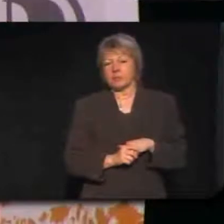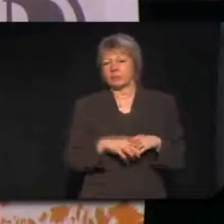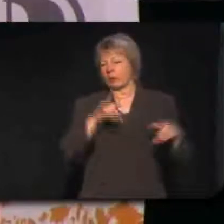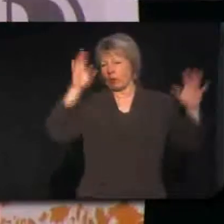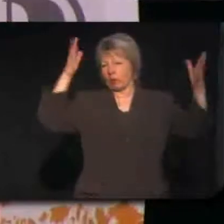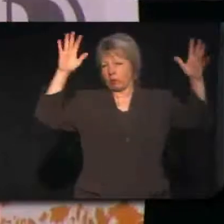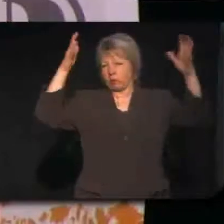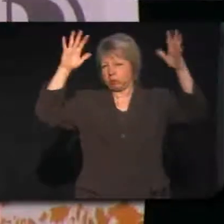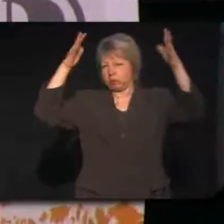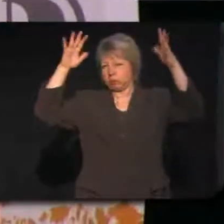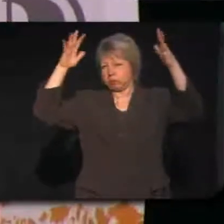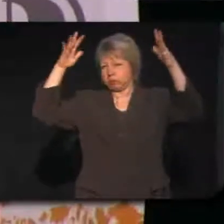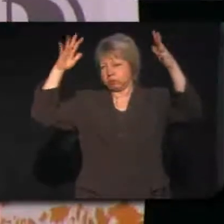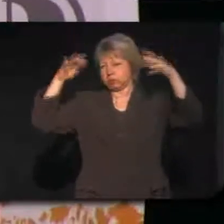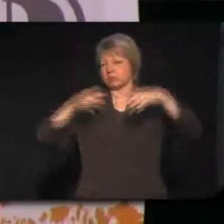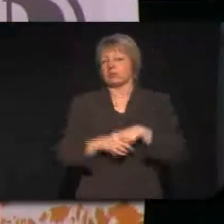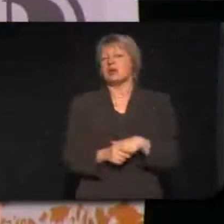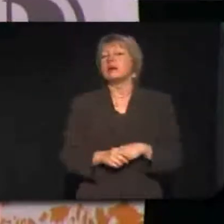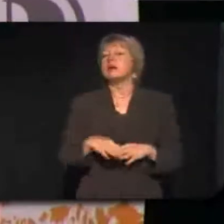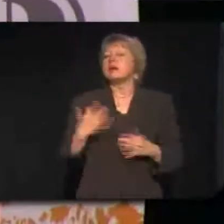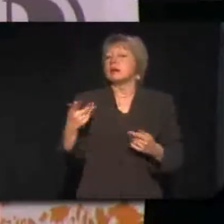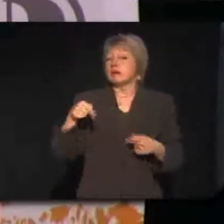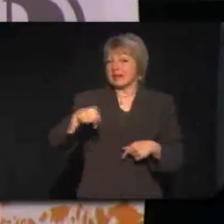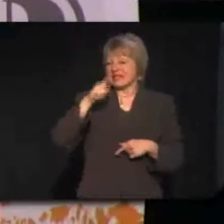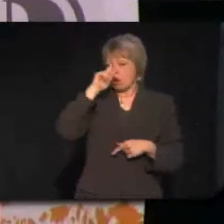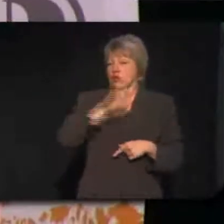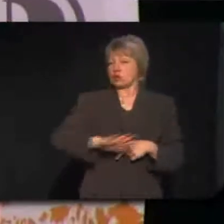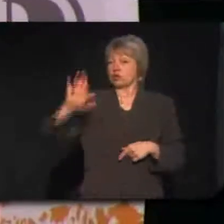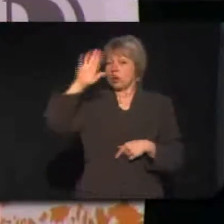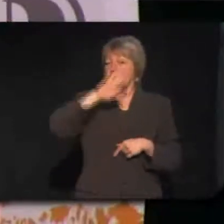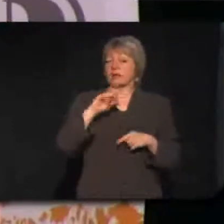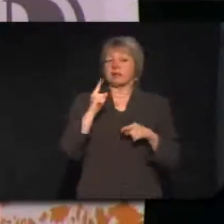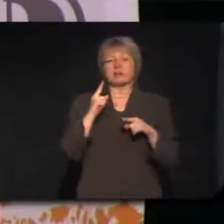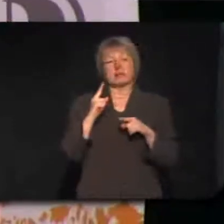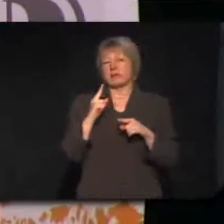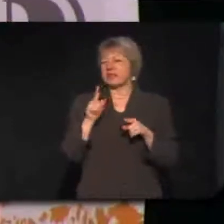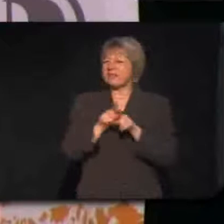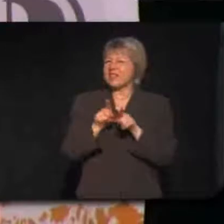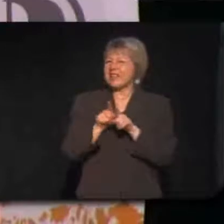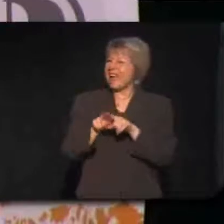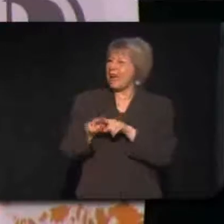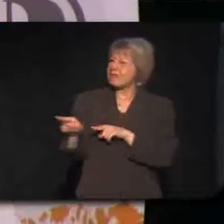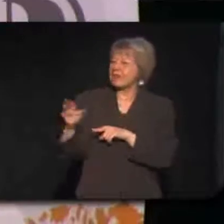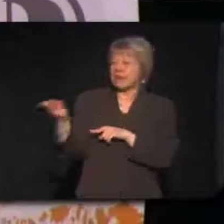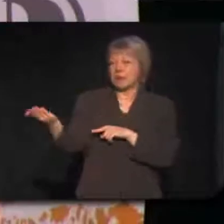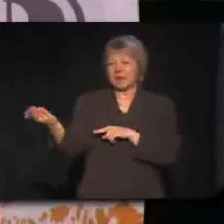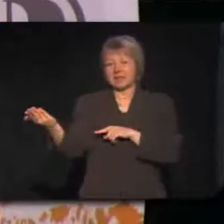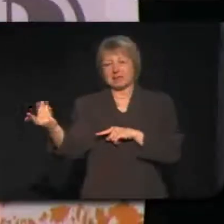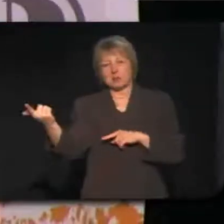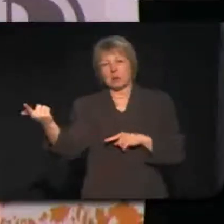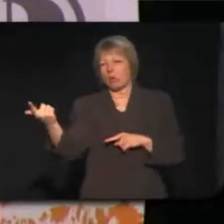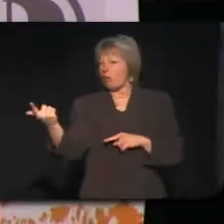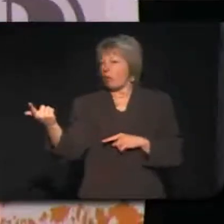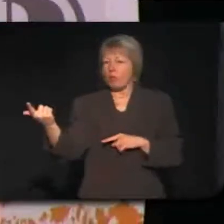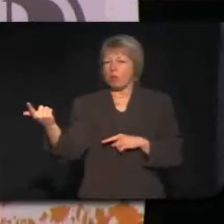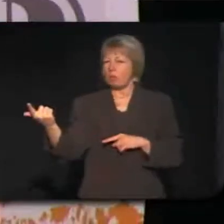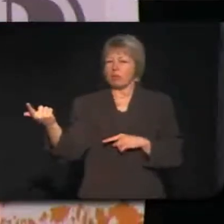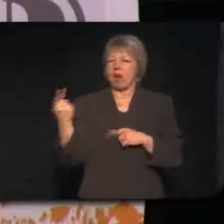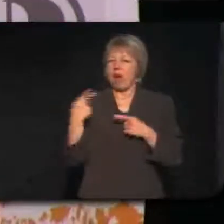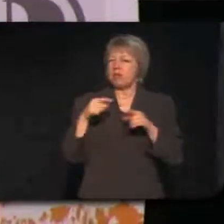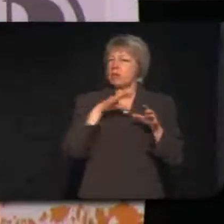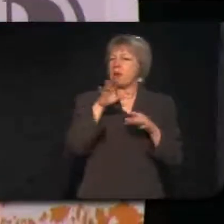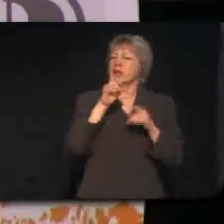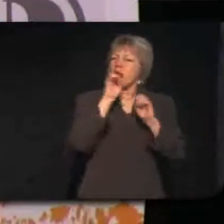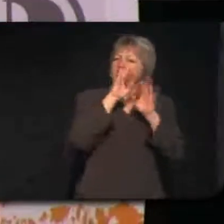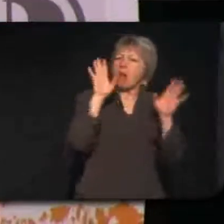im übrigen gilt es gibt in Deutschland kaum eine Partei wie die FDP die bei der unklarer ist wofür sie stehen